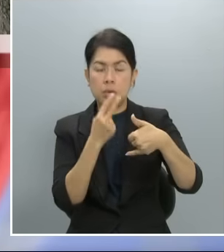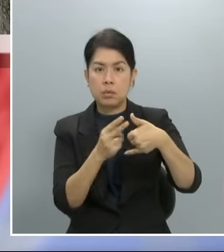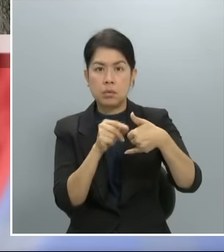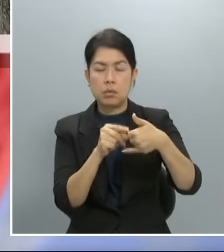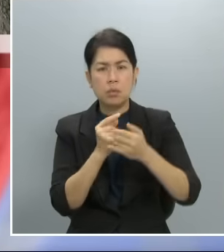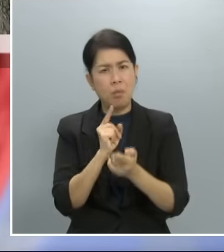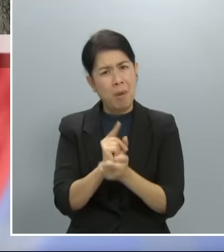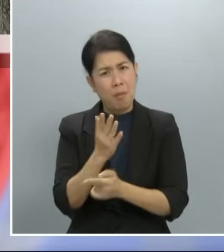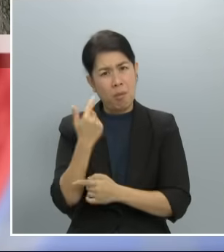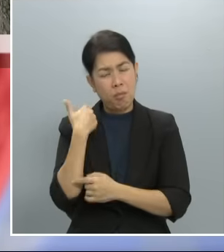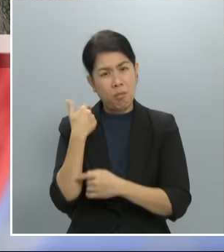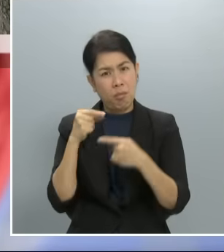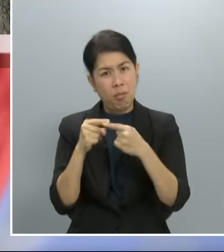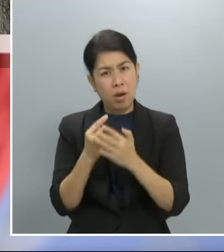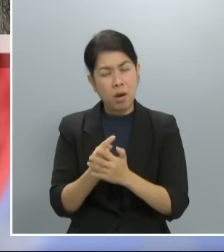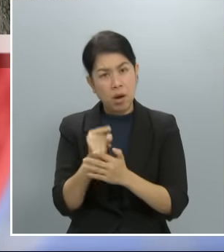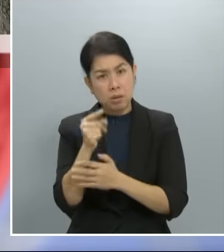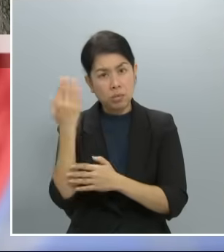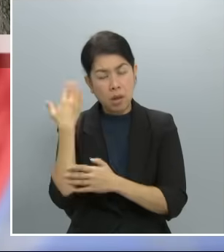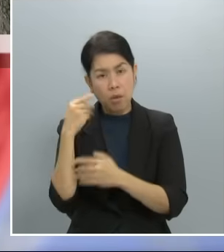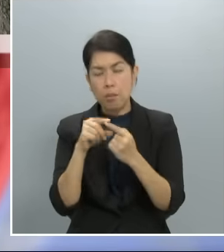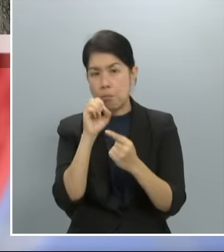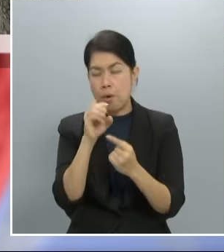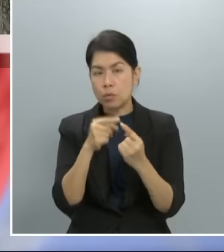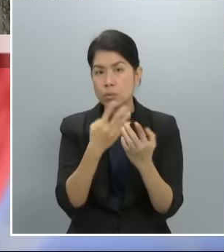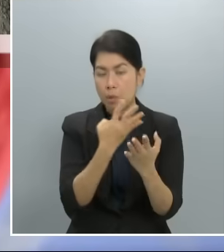ก็จะไม่ตรงกับที่ชาวบ้านบอกค่ะ